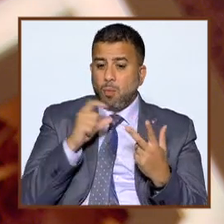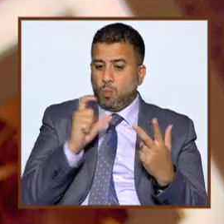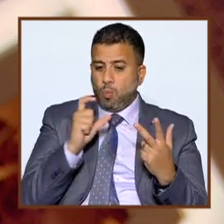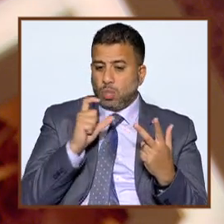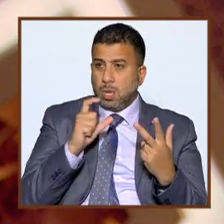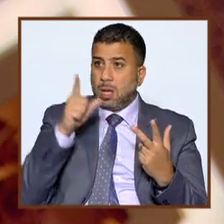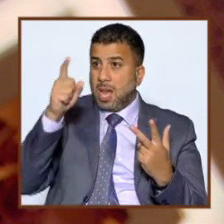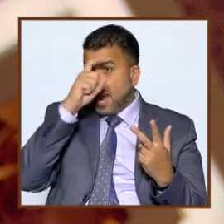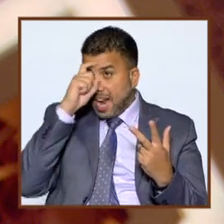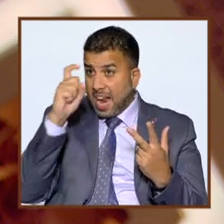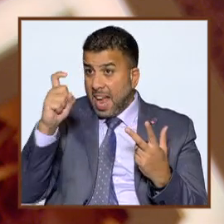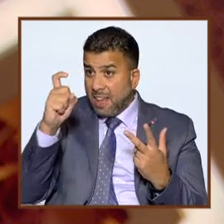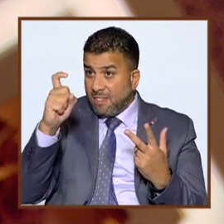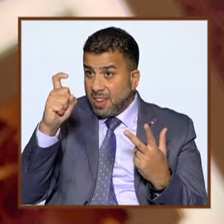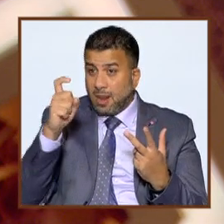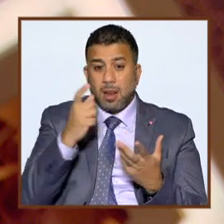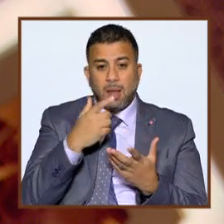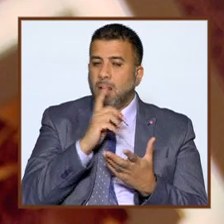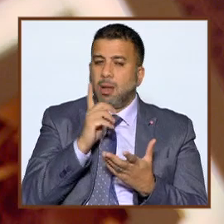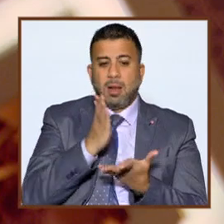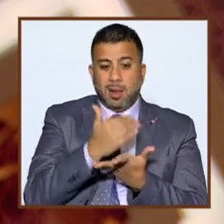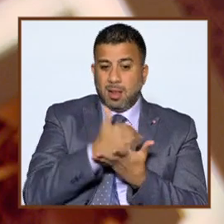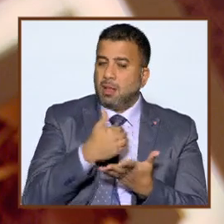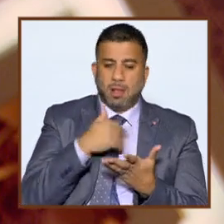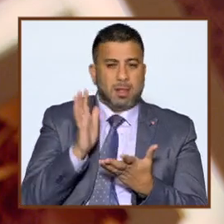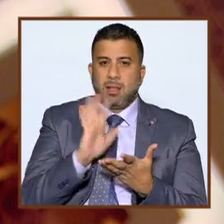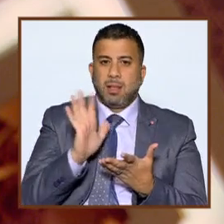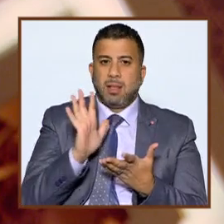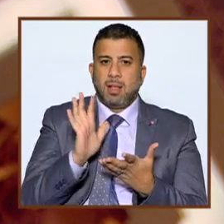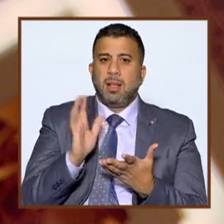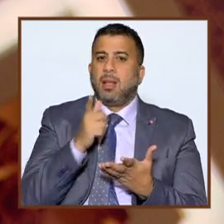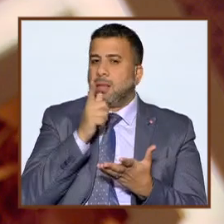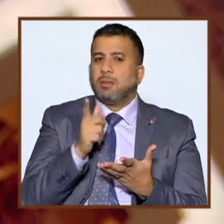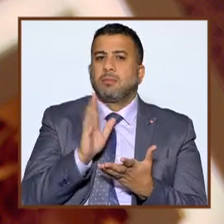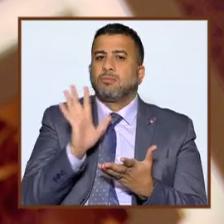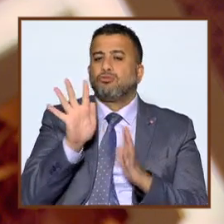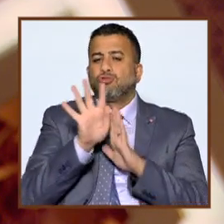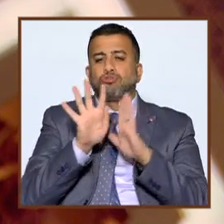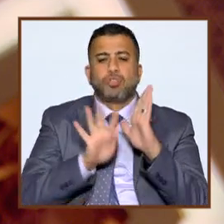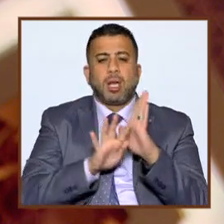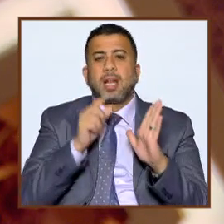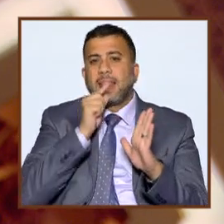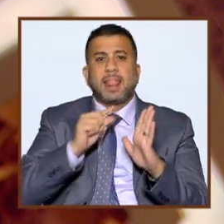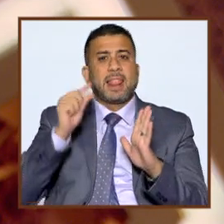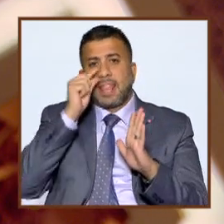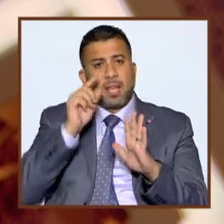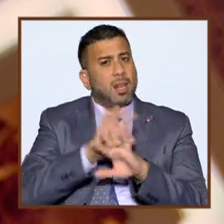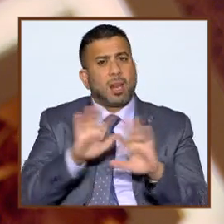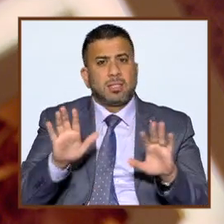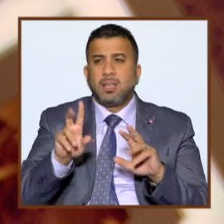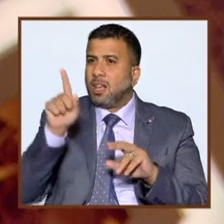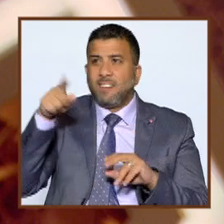لا يرث المسلم، لا يرث الكافر المسلم ولا المسلم الكافر. فلذلك الشرع أختي الفاضلة يمنعه